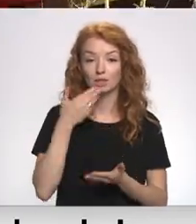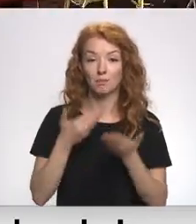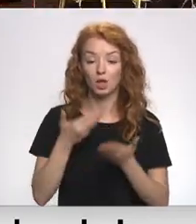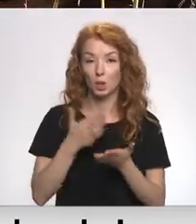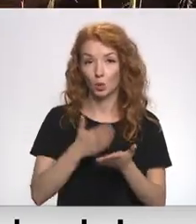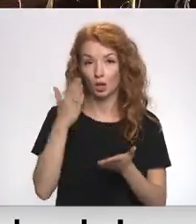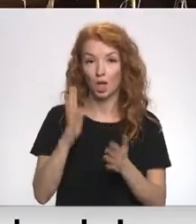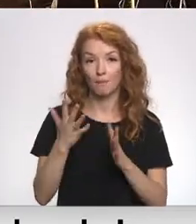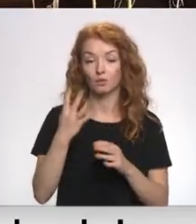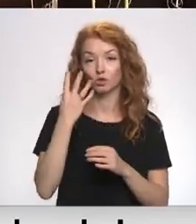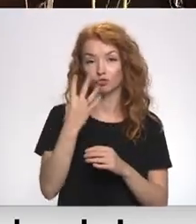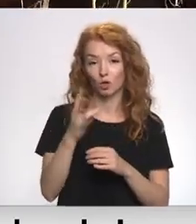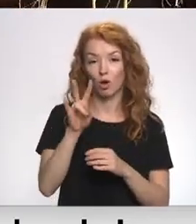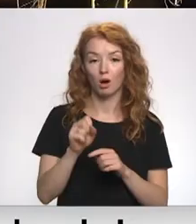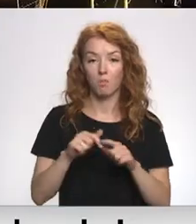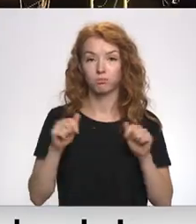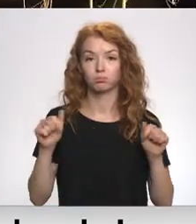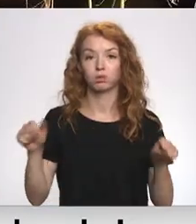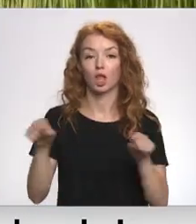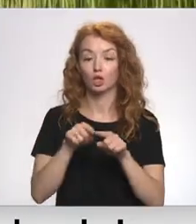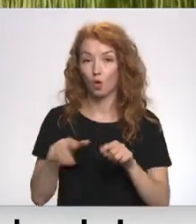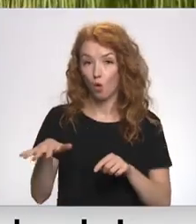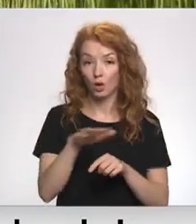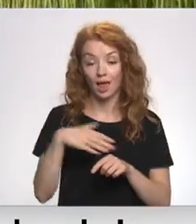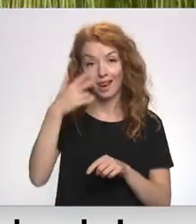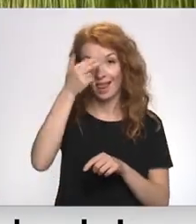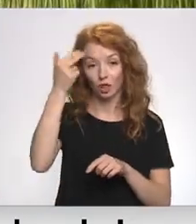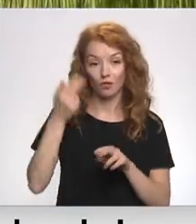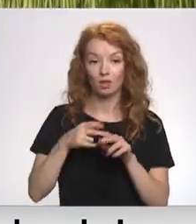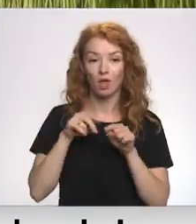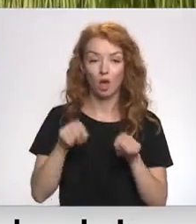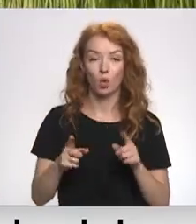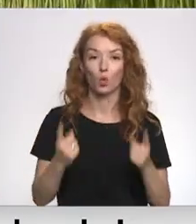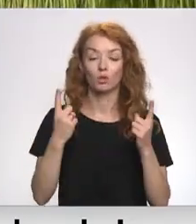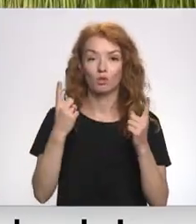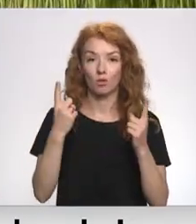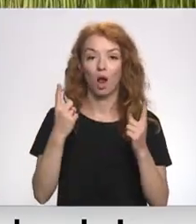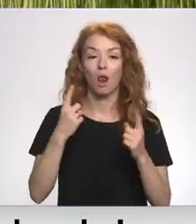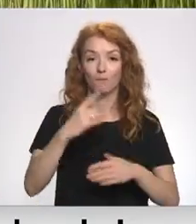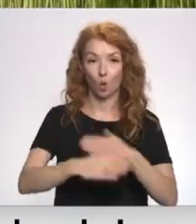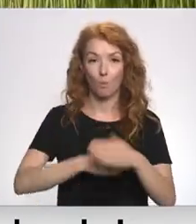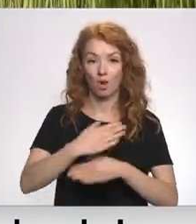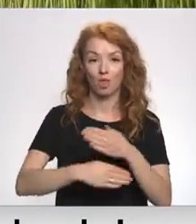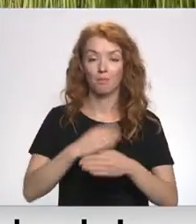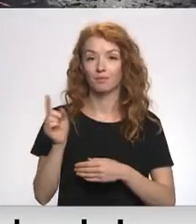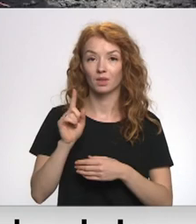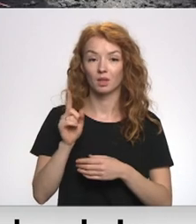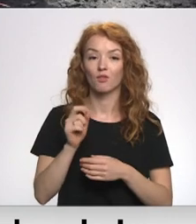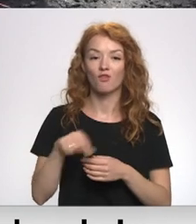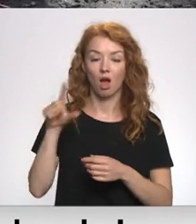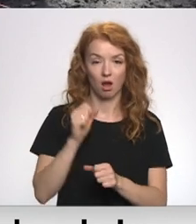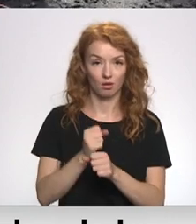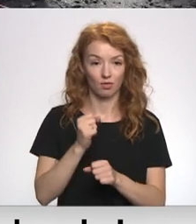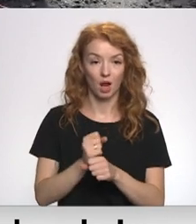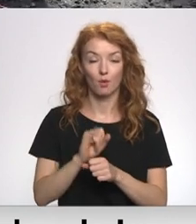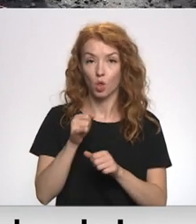notika apmēram 4 hektāru platībā. Lietuvā gan šādam unikālam kaņepju novākšanas kombainam esot vairāk darba,